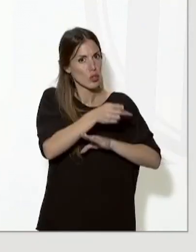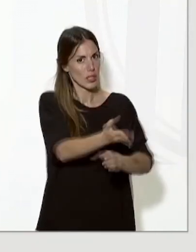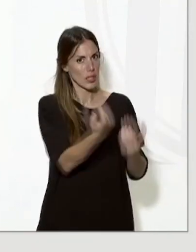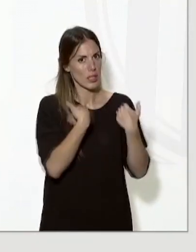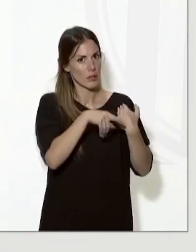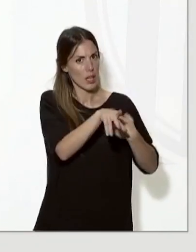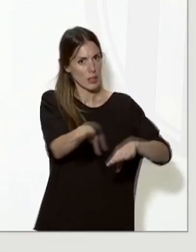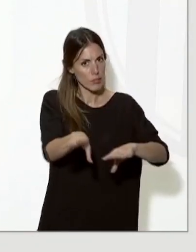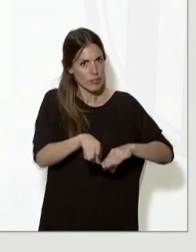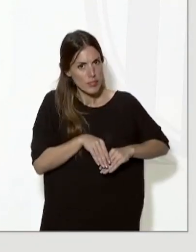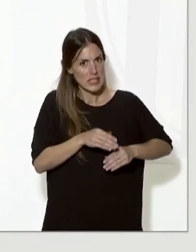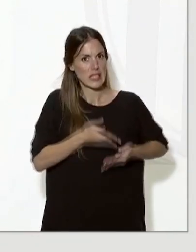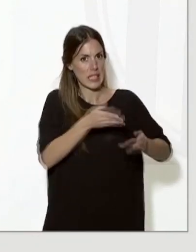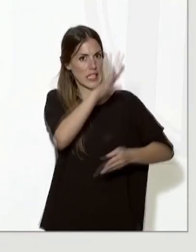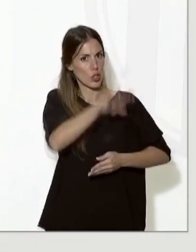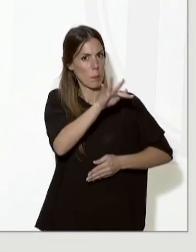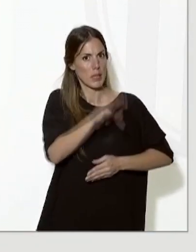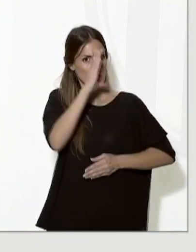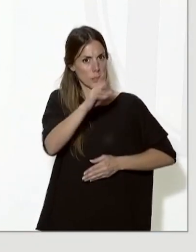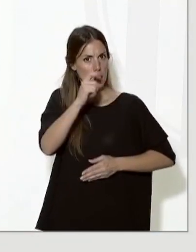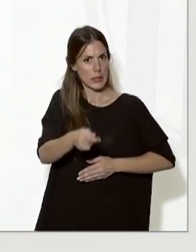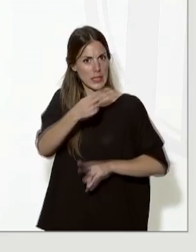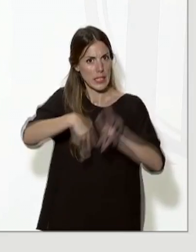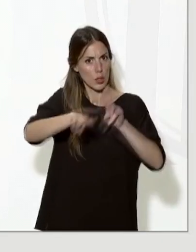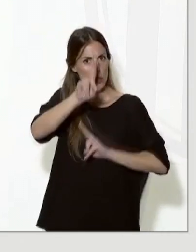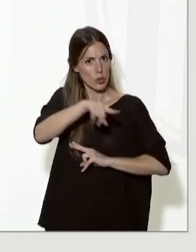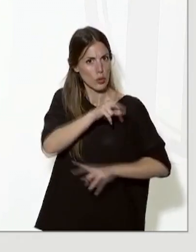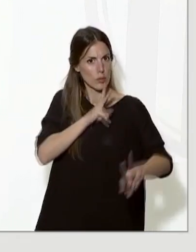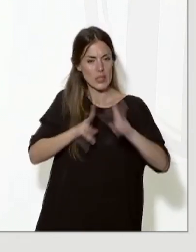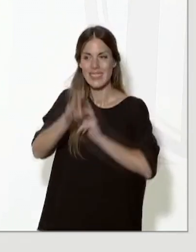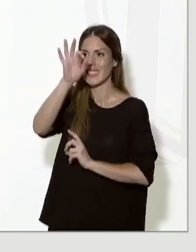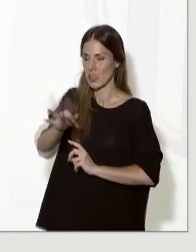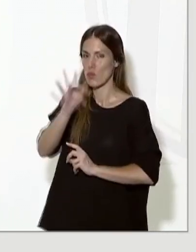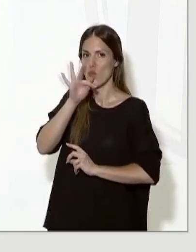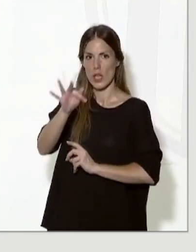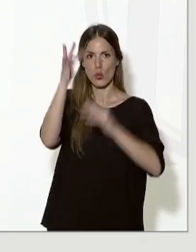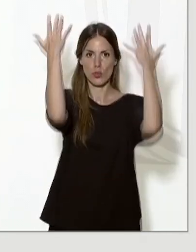Al servei de Catalunya i amb lleialtat al president de la Generalitat de Catalunya? Sí, ho prometo.